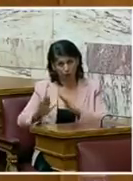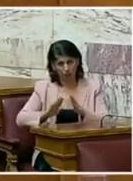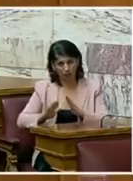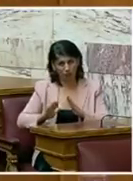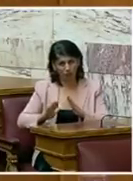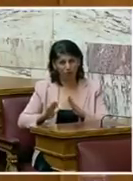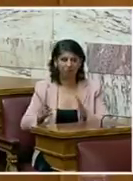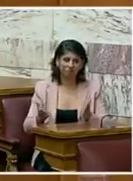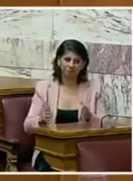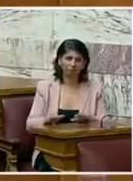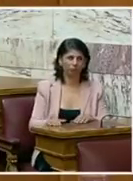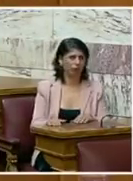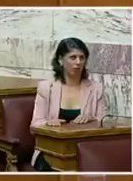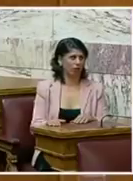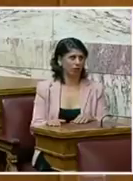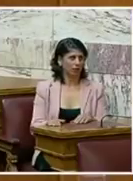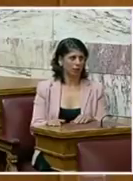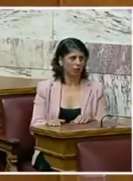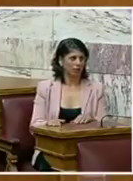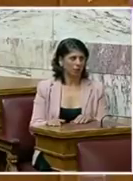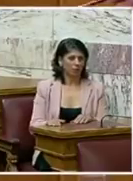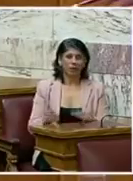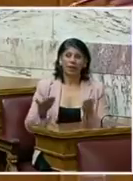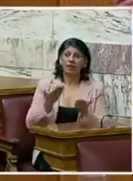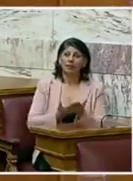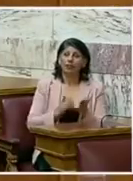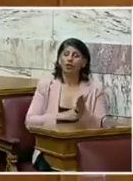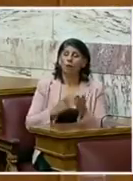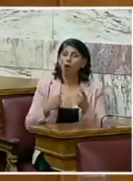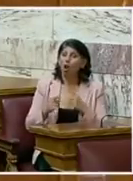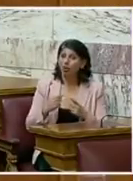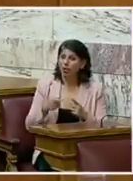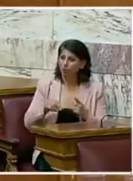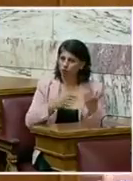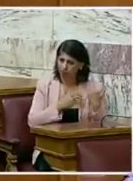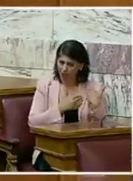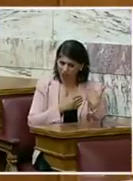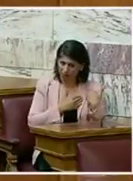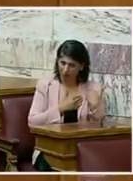Βορύδη. Τελείωσα. Καταθέτω, κύριε Βορύδη, όλη την ομολογία για αυτά που σας είπα για την αρμοδιότητα σχετικά.